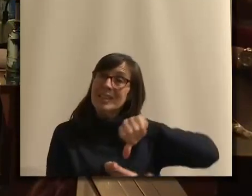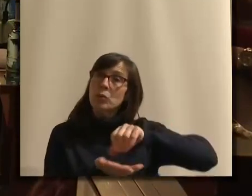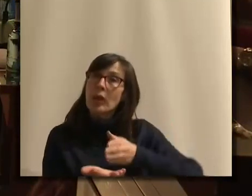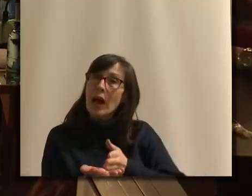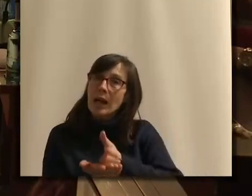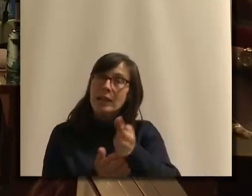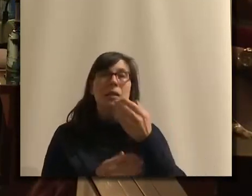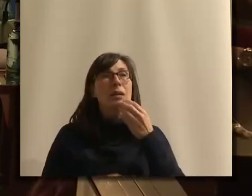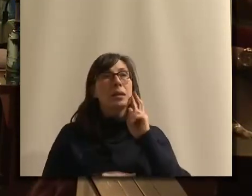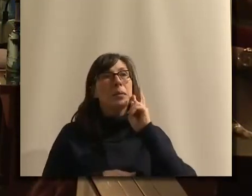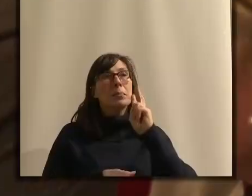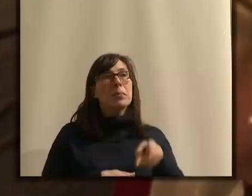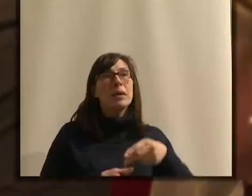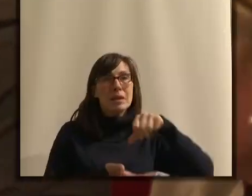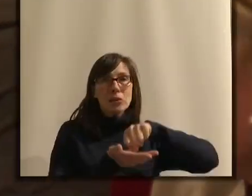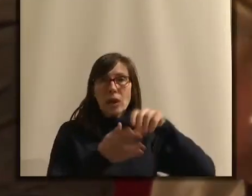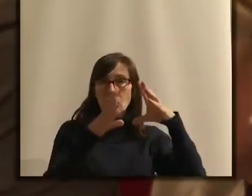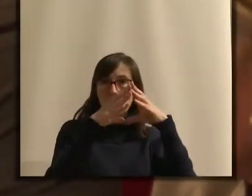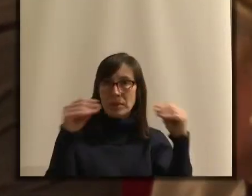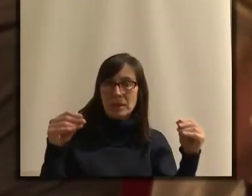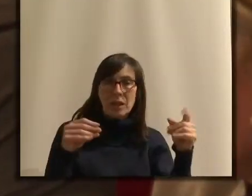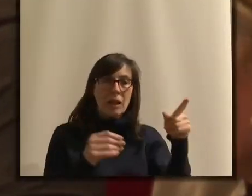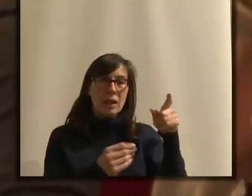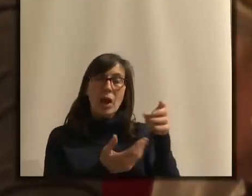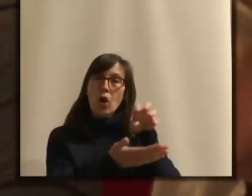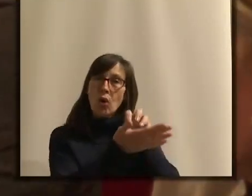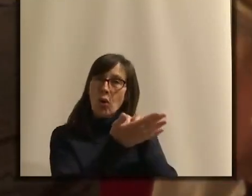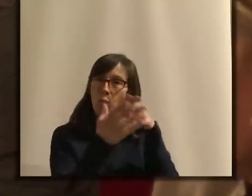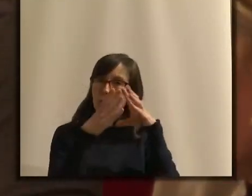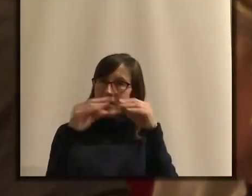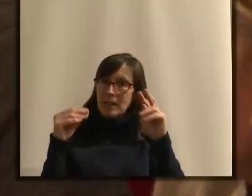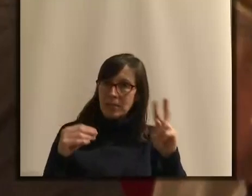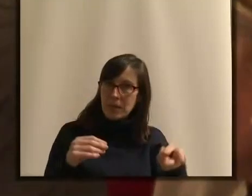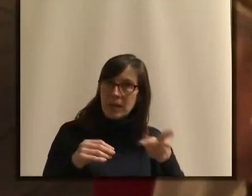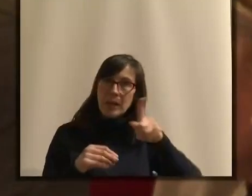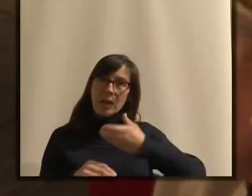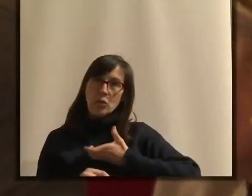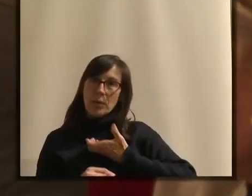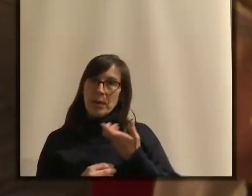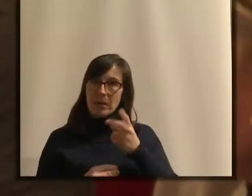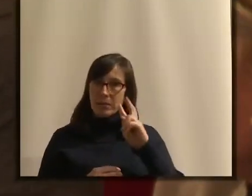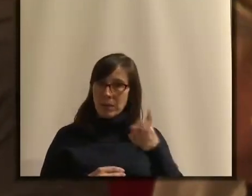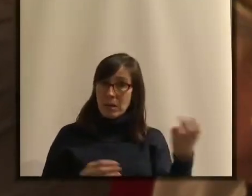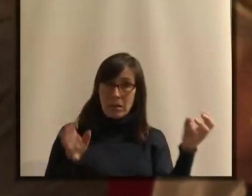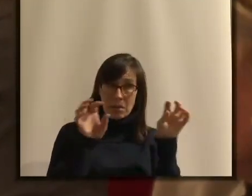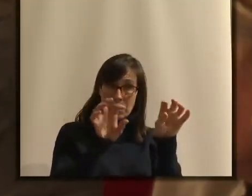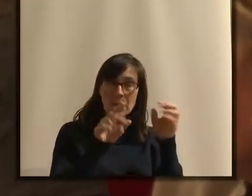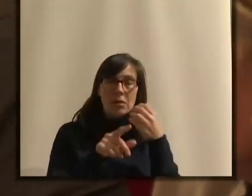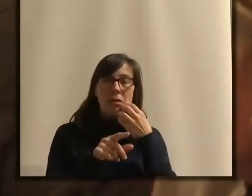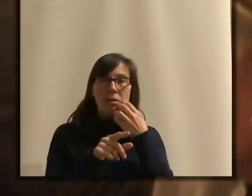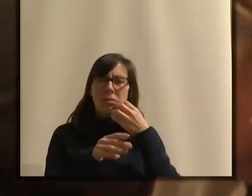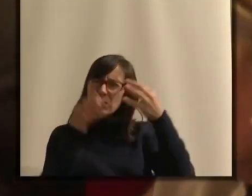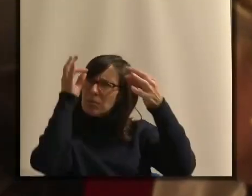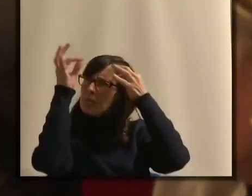amb el lema de Vic Ciutat Universitària, amb el logotip de la Universitat de Vic i del propi Ajuntament de Vic. Ens agradaria saber quin criteri